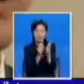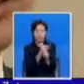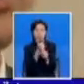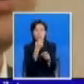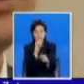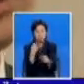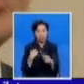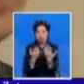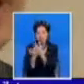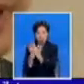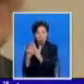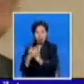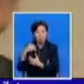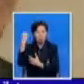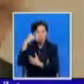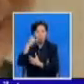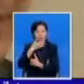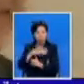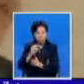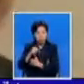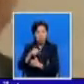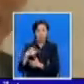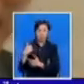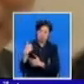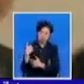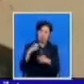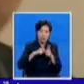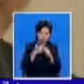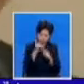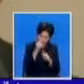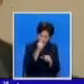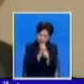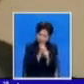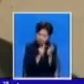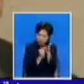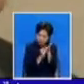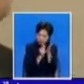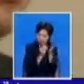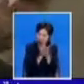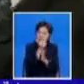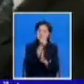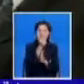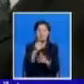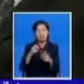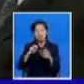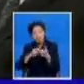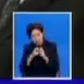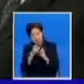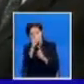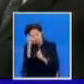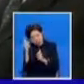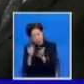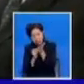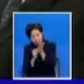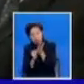ครับบางเรื่องก็เราทำไปแล้วเราก็พอใจว่ามันลุล่วงไปได้ด้วยดีแต่หลายๆเรื่องก็ยังจะต้องปรับปรุงยังต้องแ